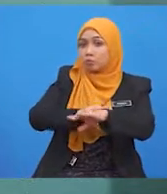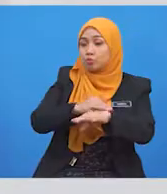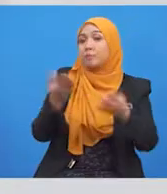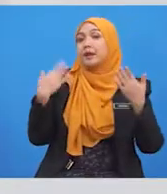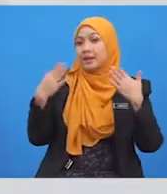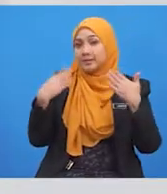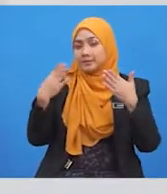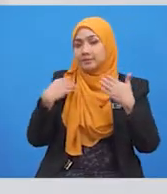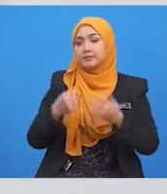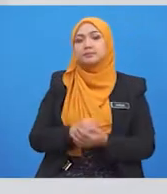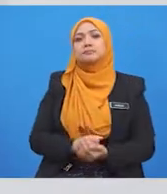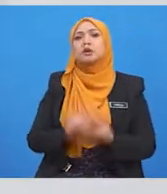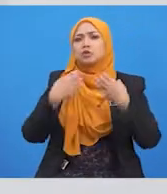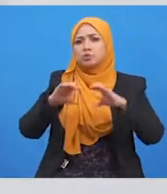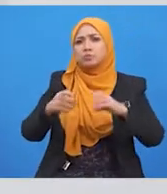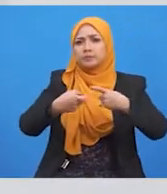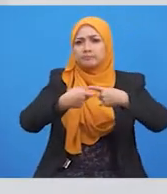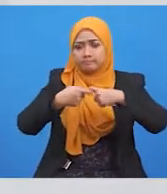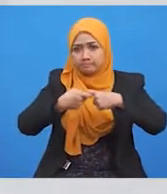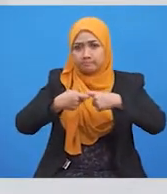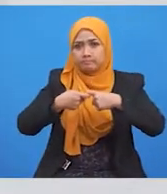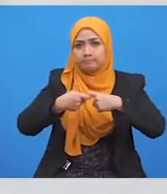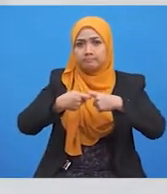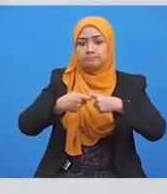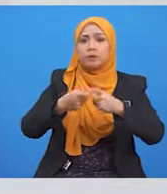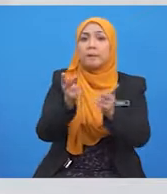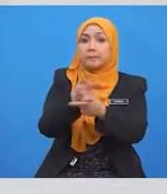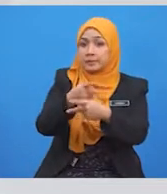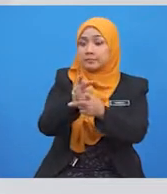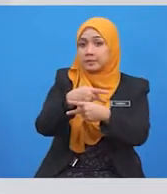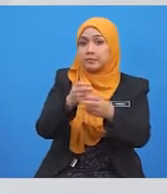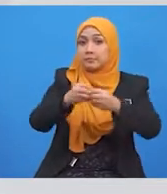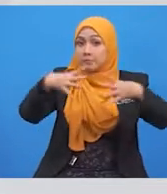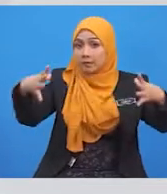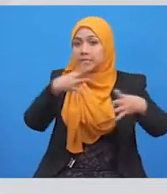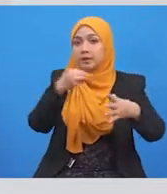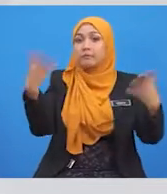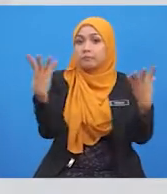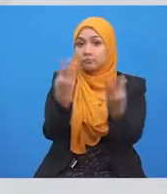Faros Negeri akan meningkat Mengapa